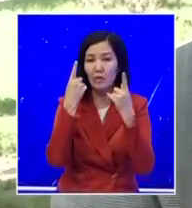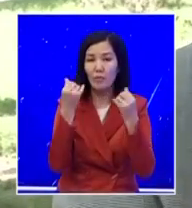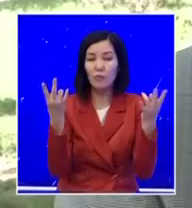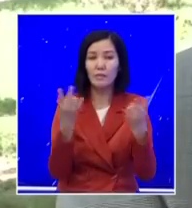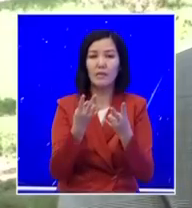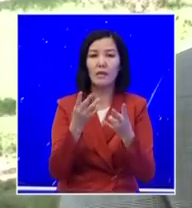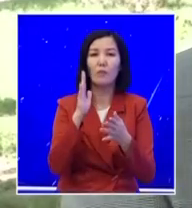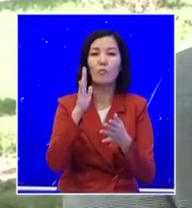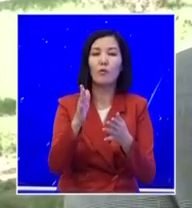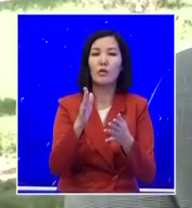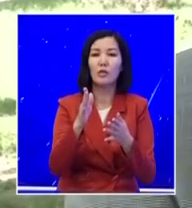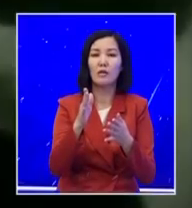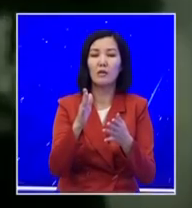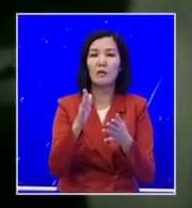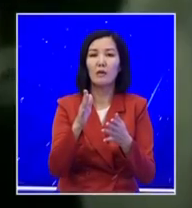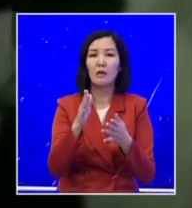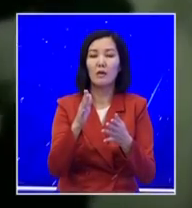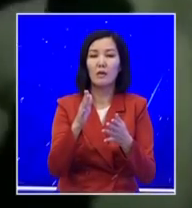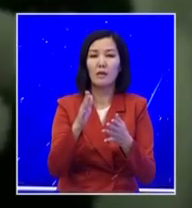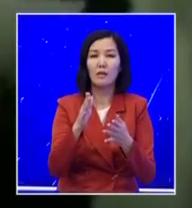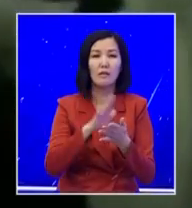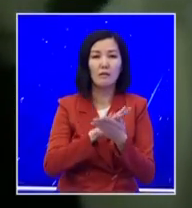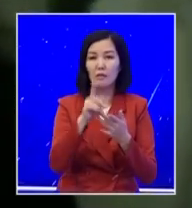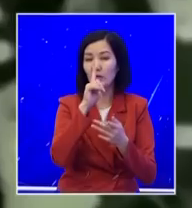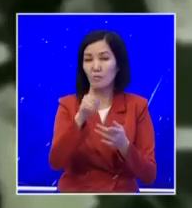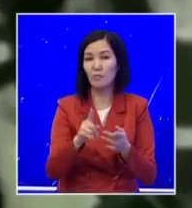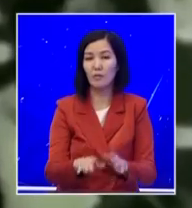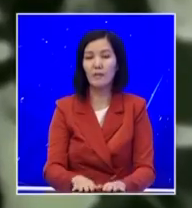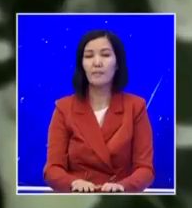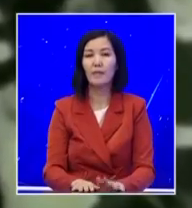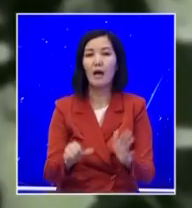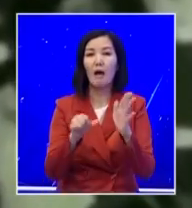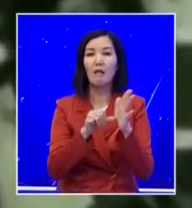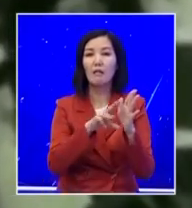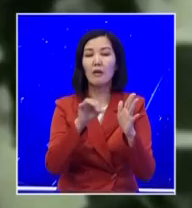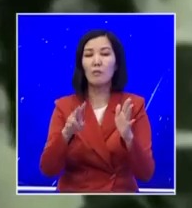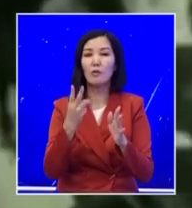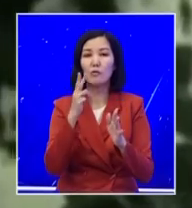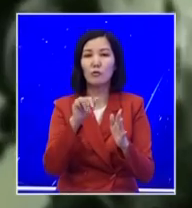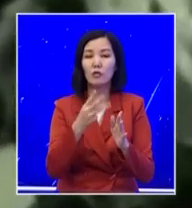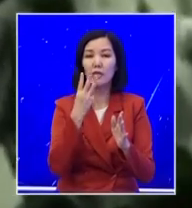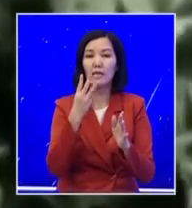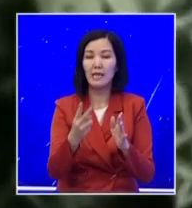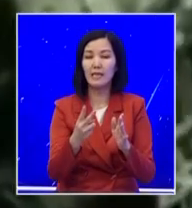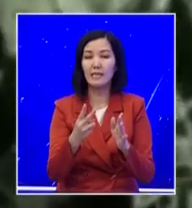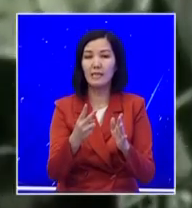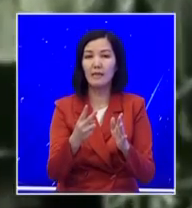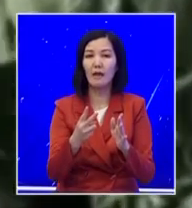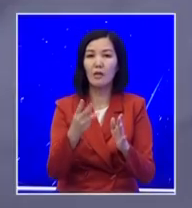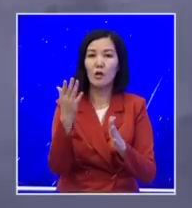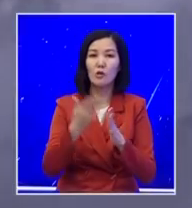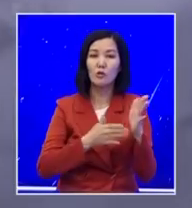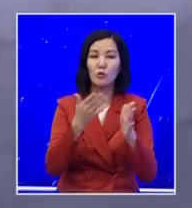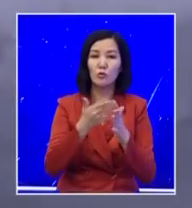елдің болашағы өте бұлыңғыр болады. Иә, 6 миллион қазақтың 3-тен 2-сін жер бетінен жойып жіберген бұл қасіретті кезең